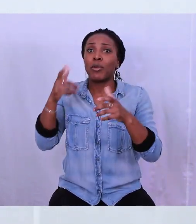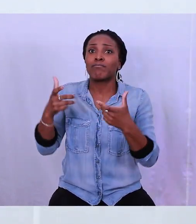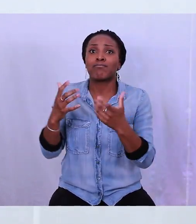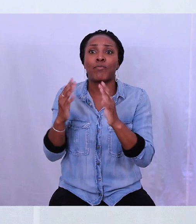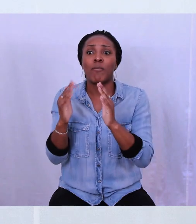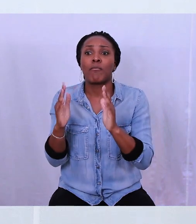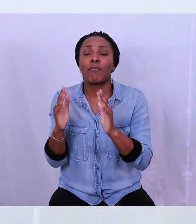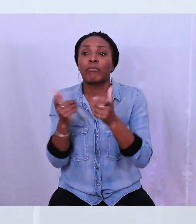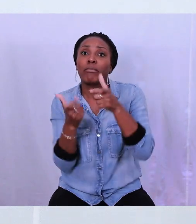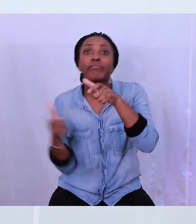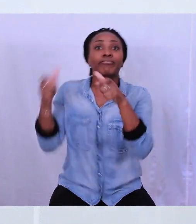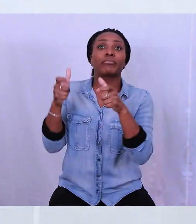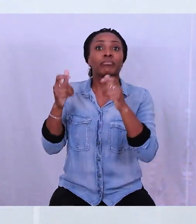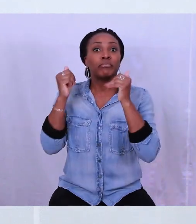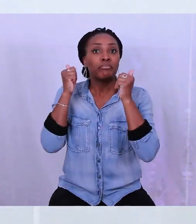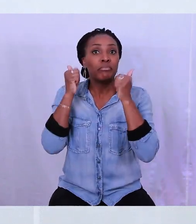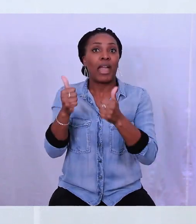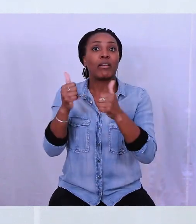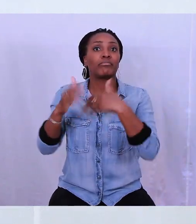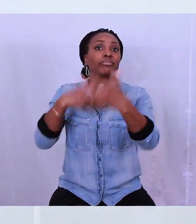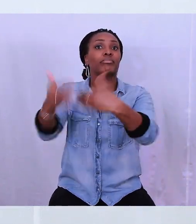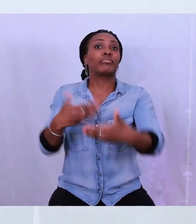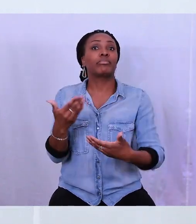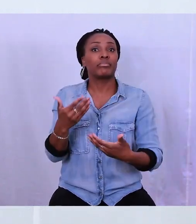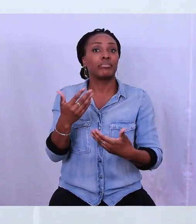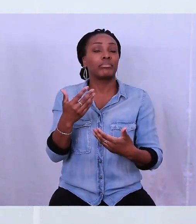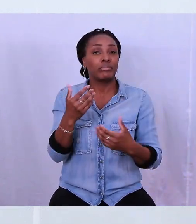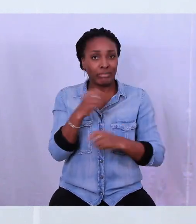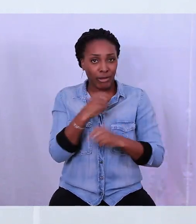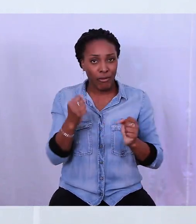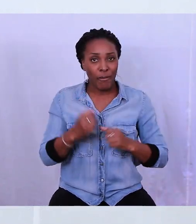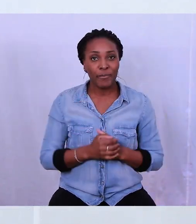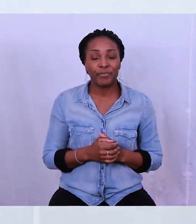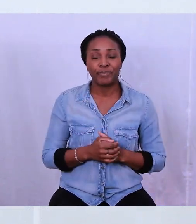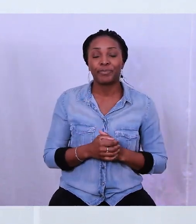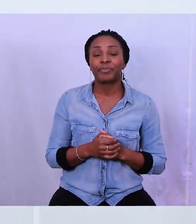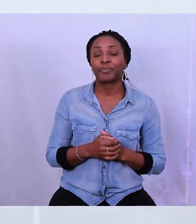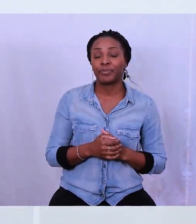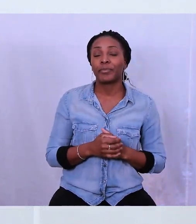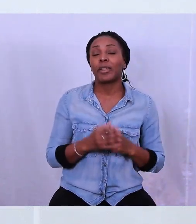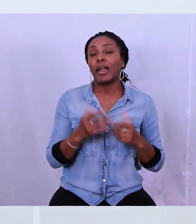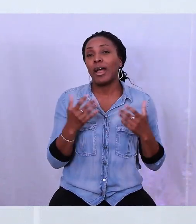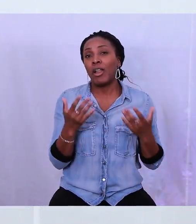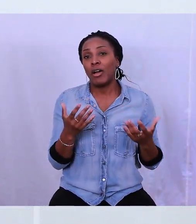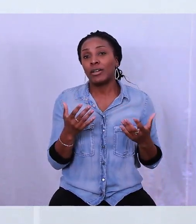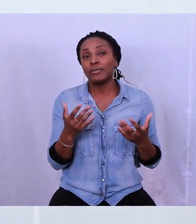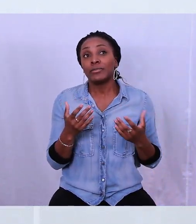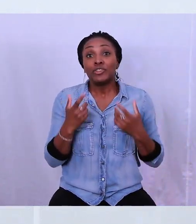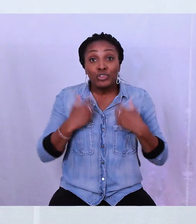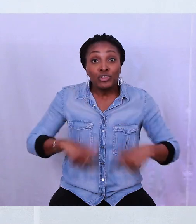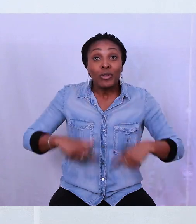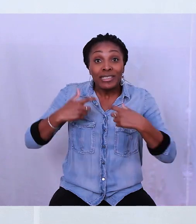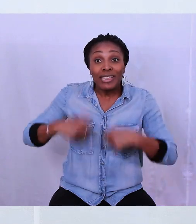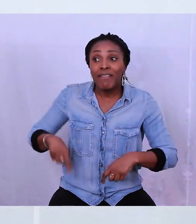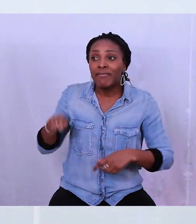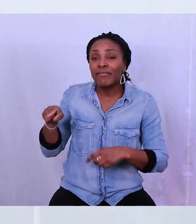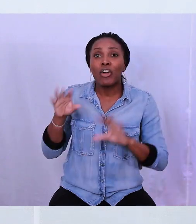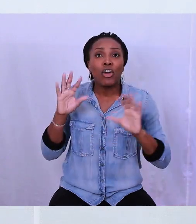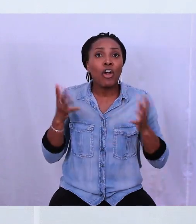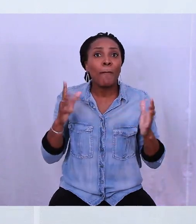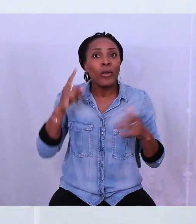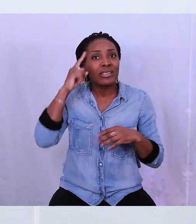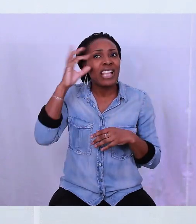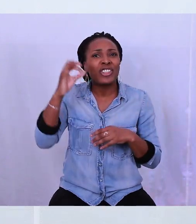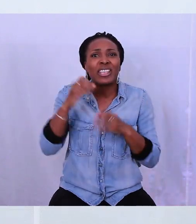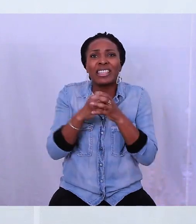et de la gloire de Dieu dans ton travail et dans ta situation. Comment est-ce que Joseph a pu entretenir et développer